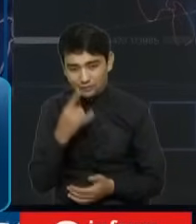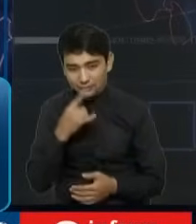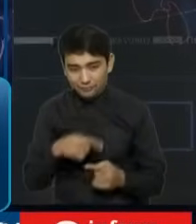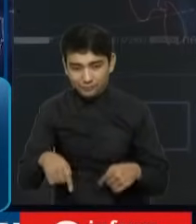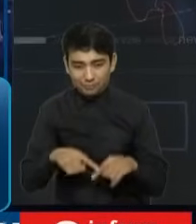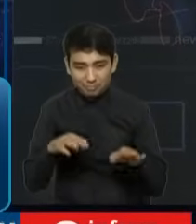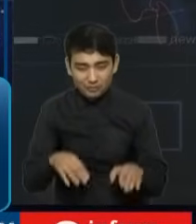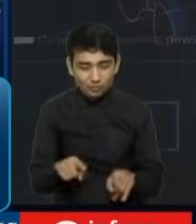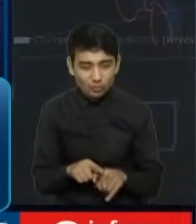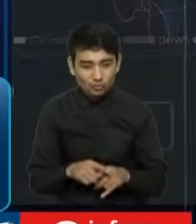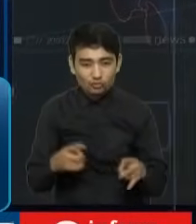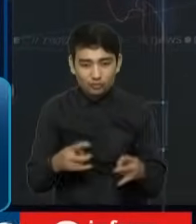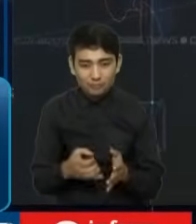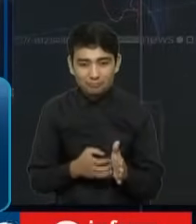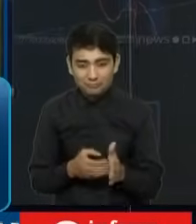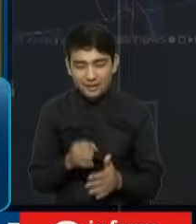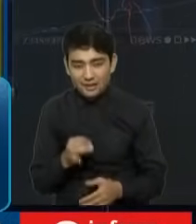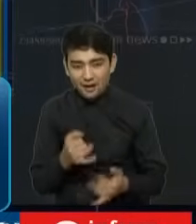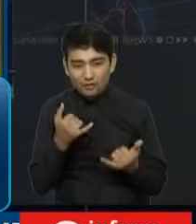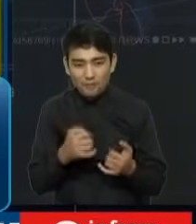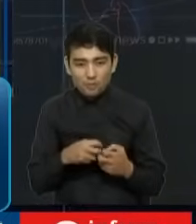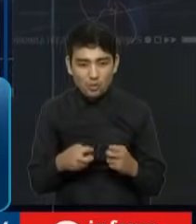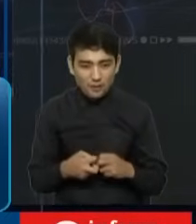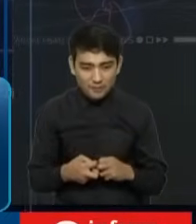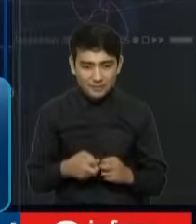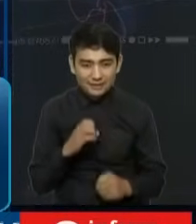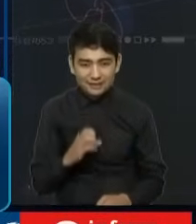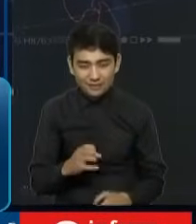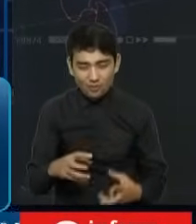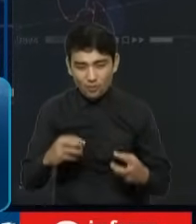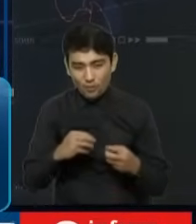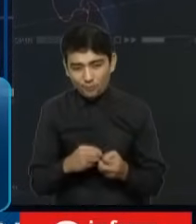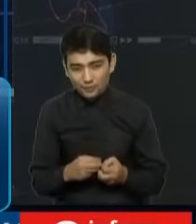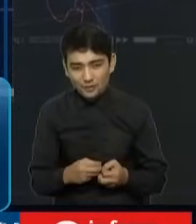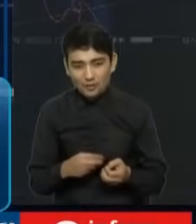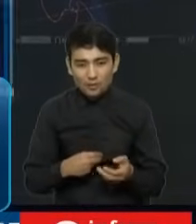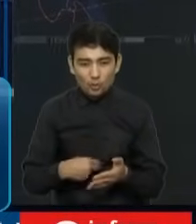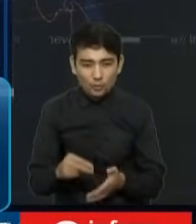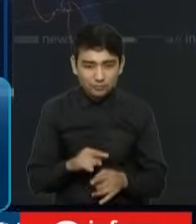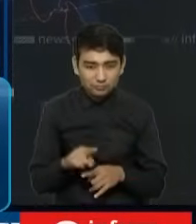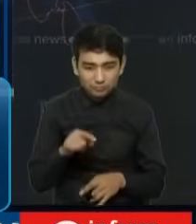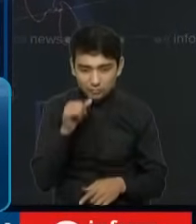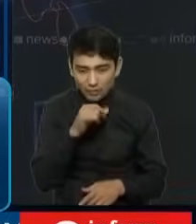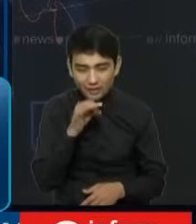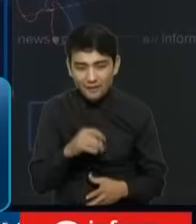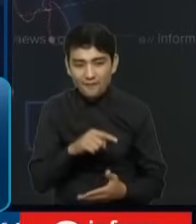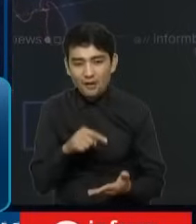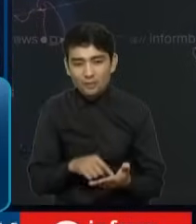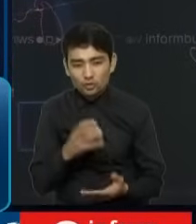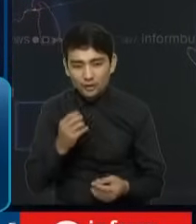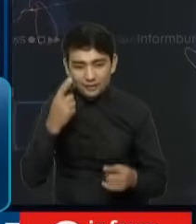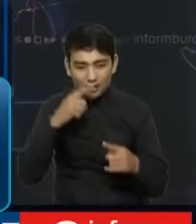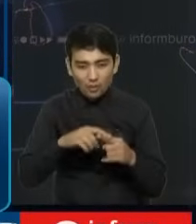обеспечить. Помимо того, что сейчас наблюдаются проблемы в целом с приобретением воздушных судов, есть еще и вопрос